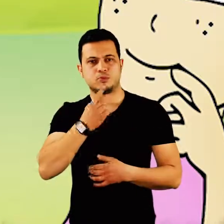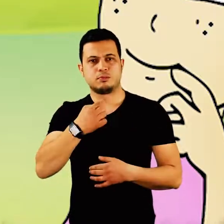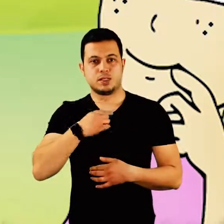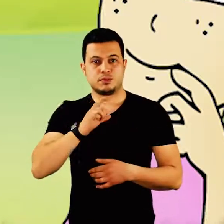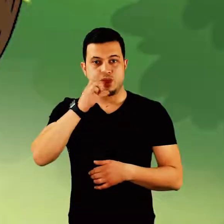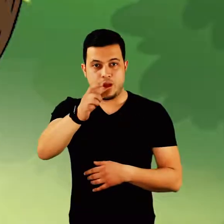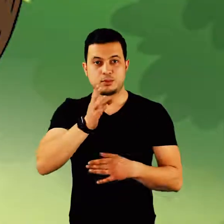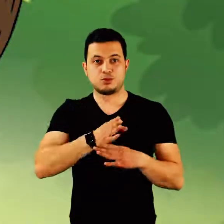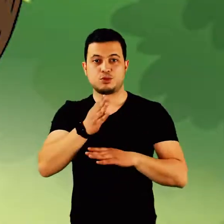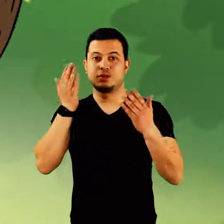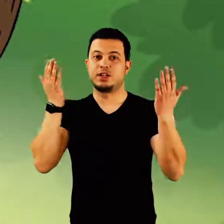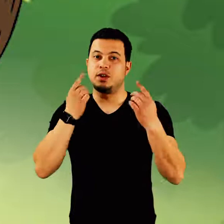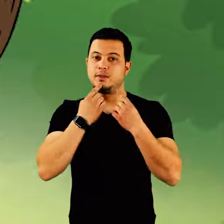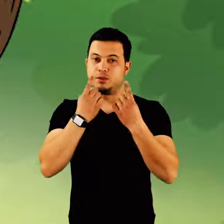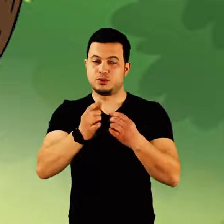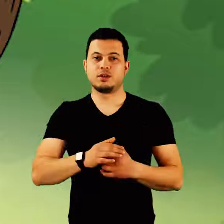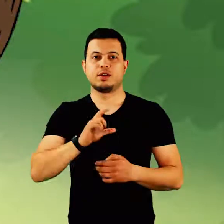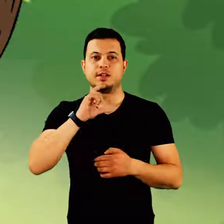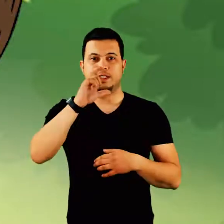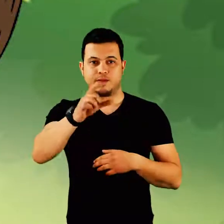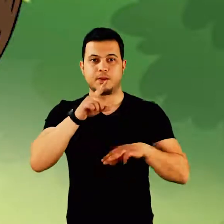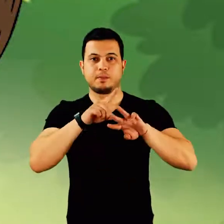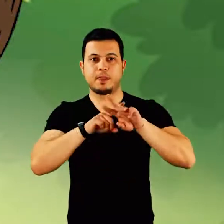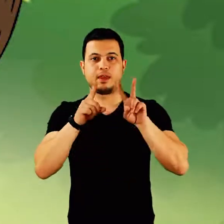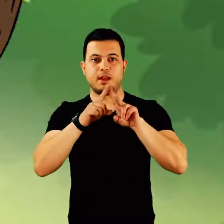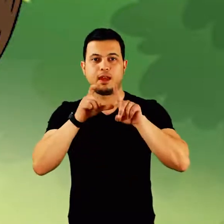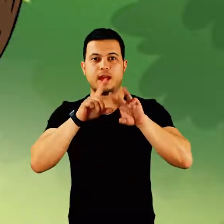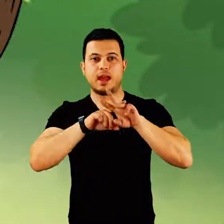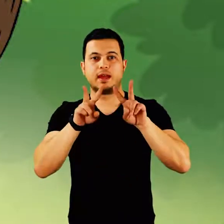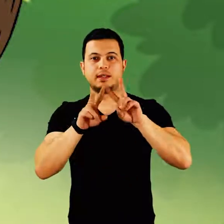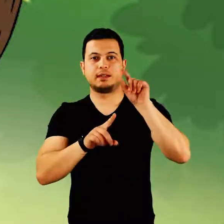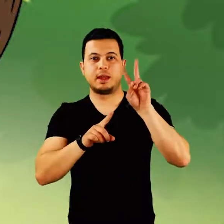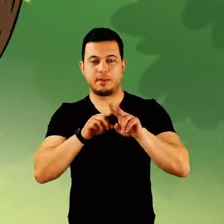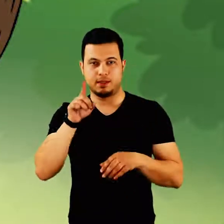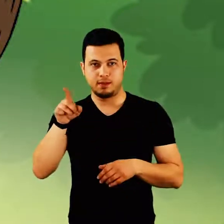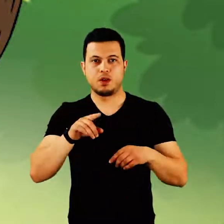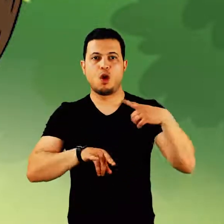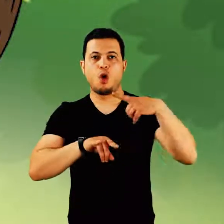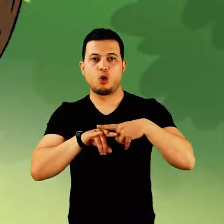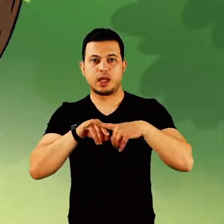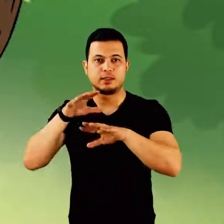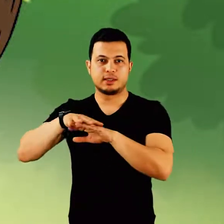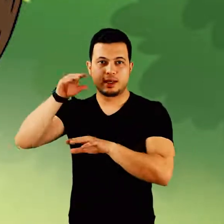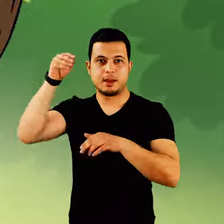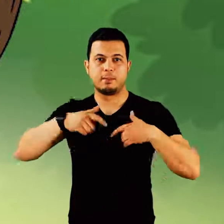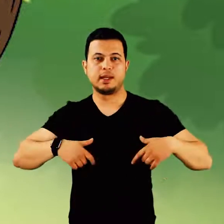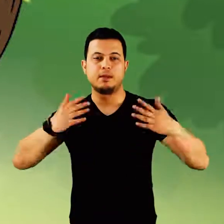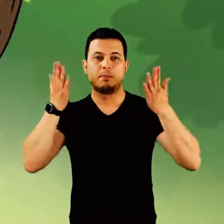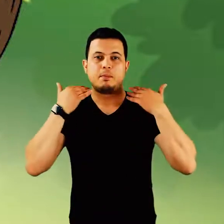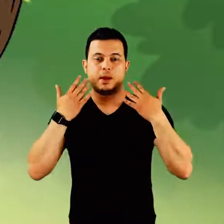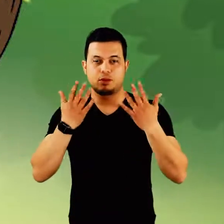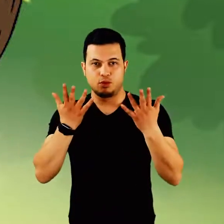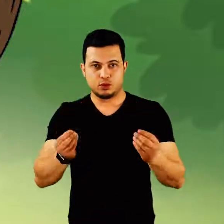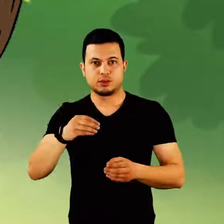cevabımız doğrudur." Cevap endemik. Honaz Dağı milli park ilan edilmiştir ve